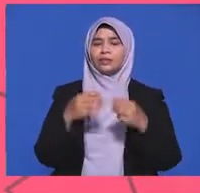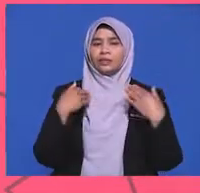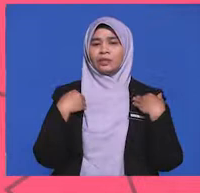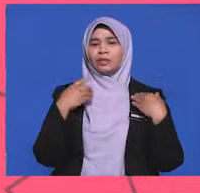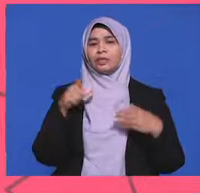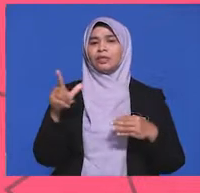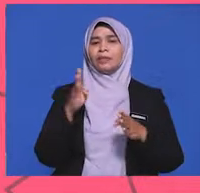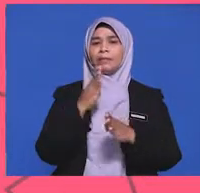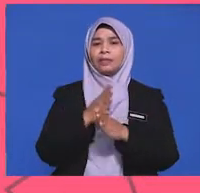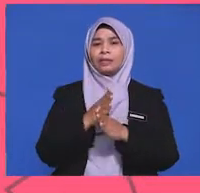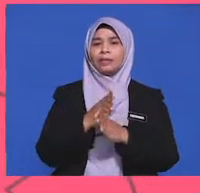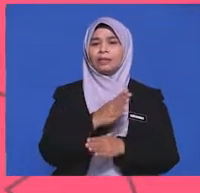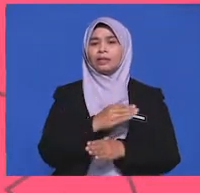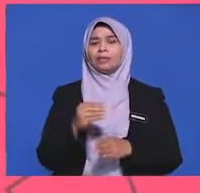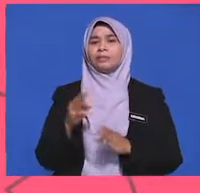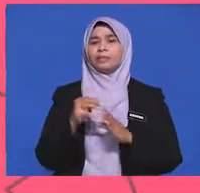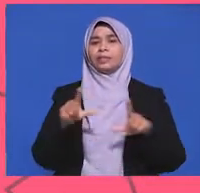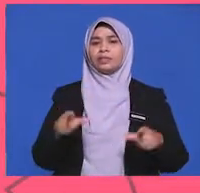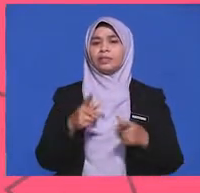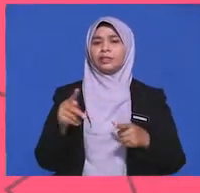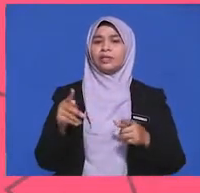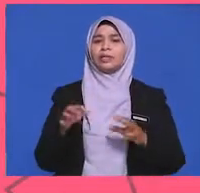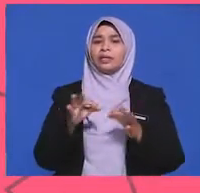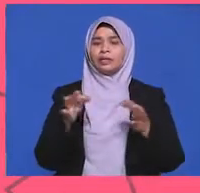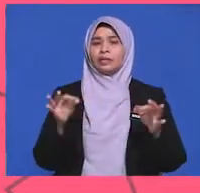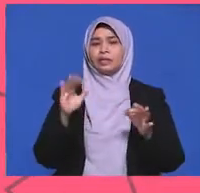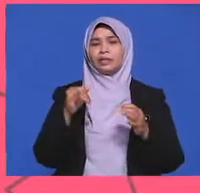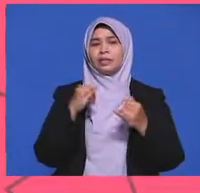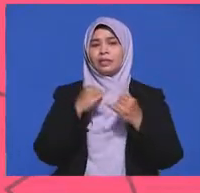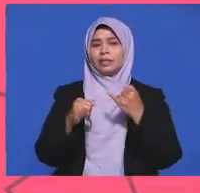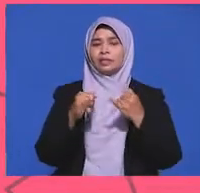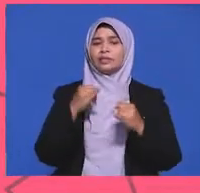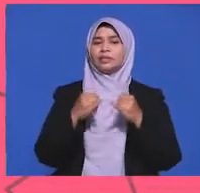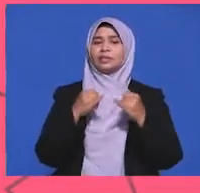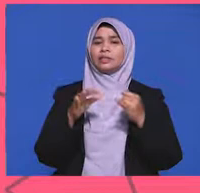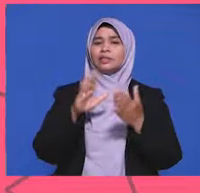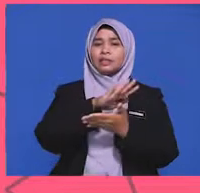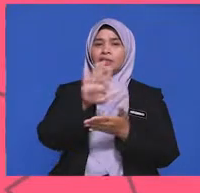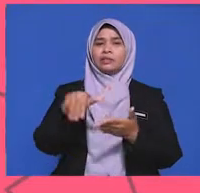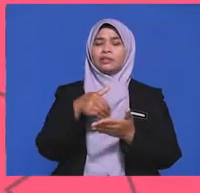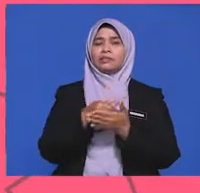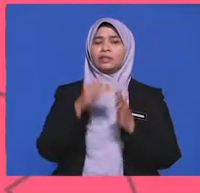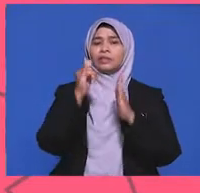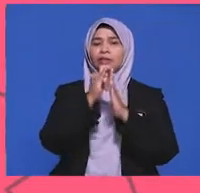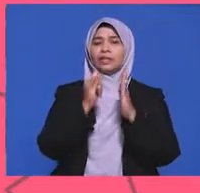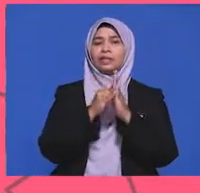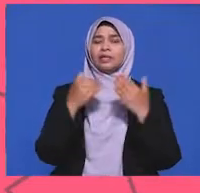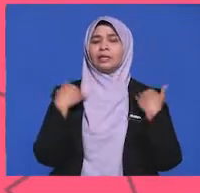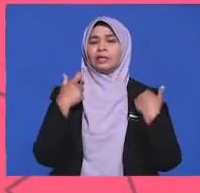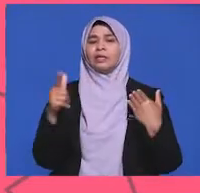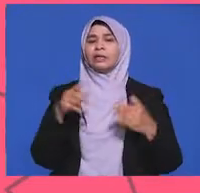tertentu adalah benar, dan melaksanakan pernyataan yang terakhir jika semua syaratnya